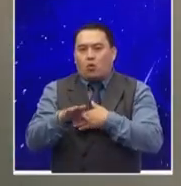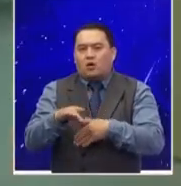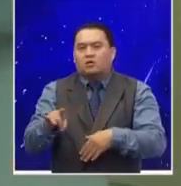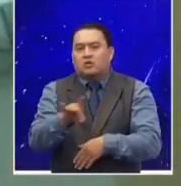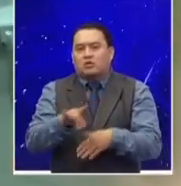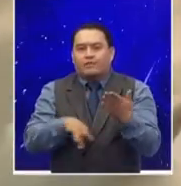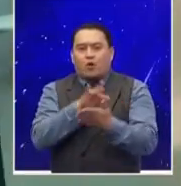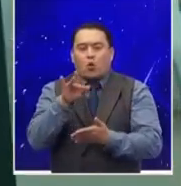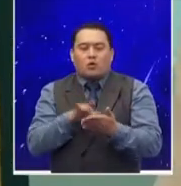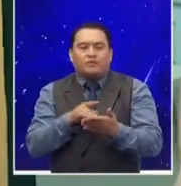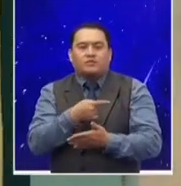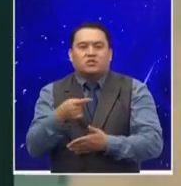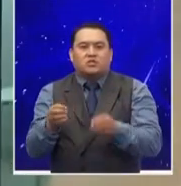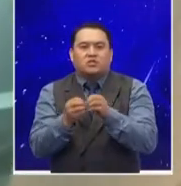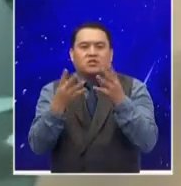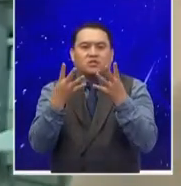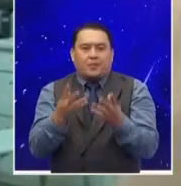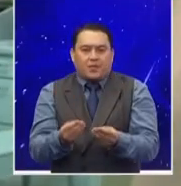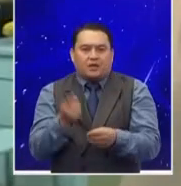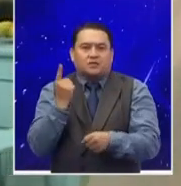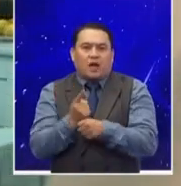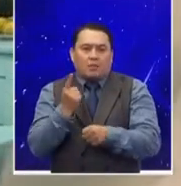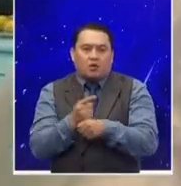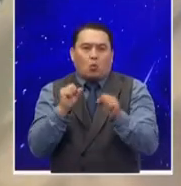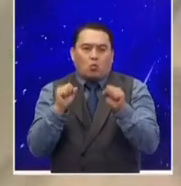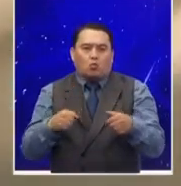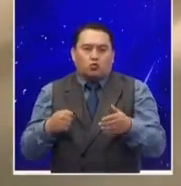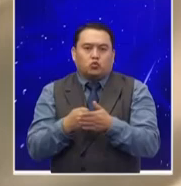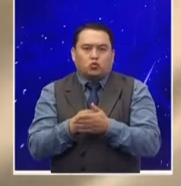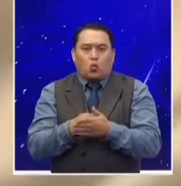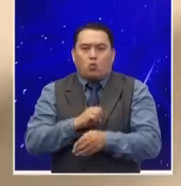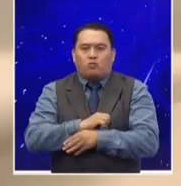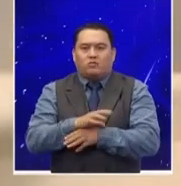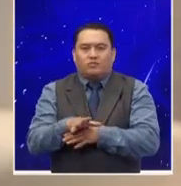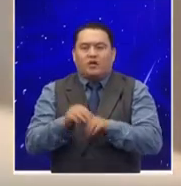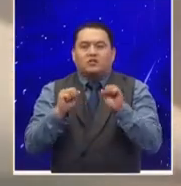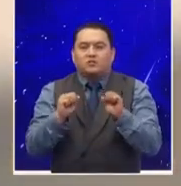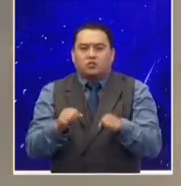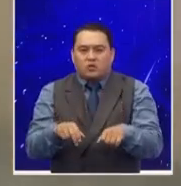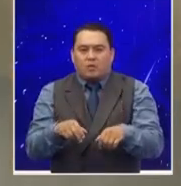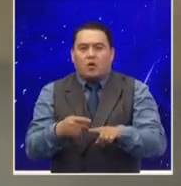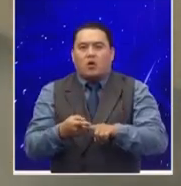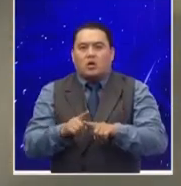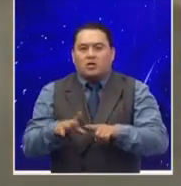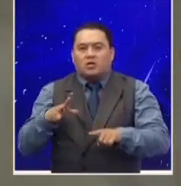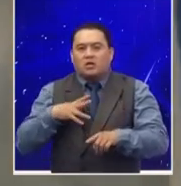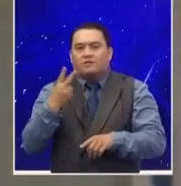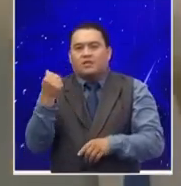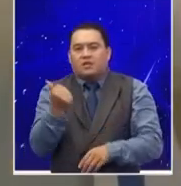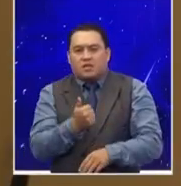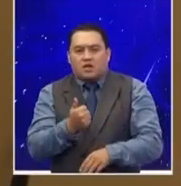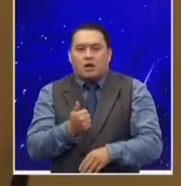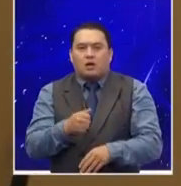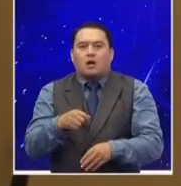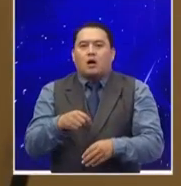районы и города в течение 10 дней. Запрет может быть продлен при обострении ситуации с COVID-19. Также власти